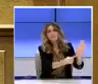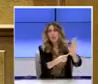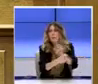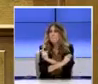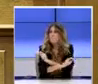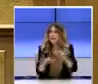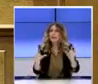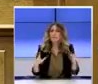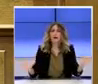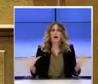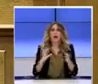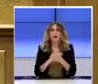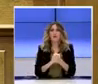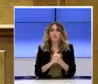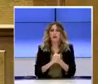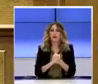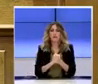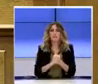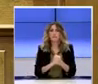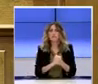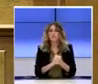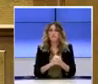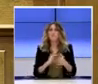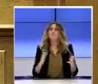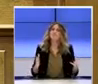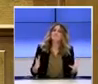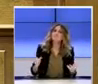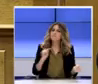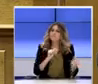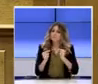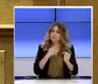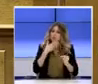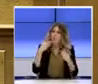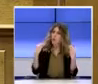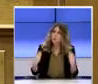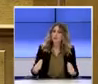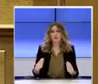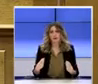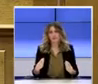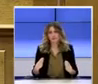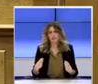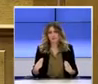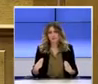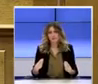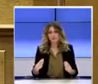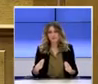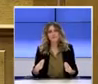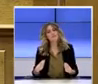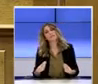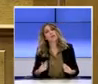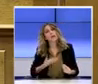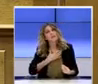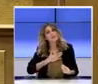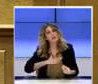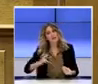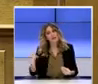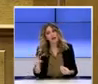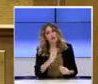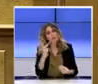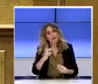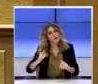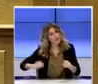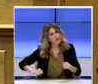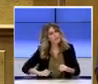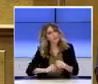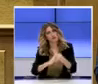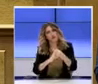Θα πρέπει όμως, για να είμαστε αποτελεσματικοί απέναντι στην κοινωνία, να